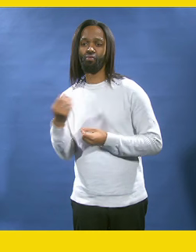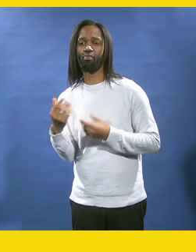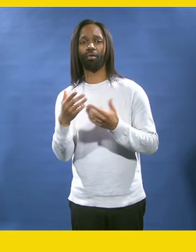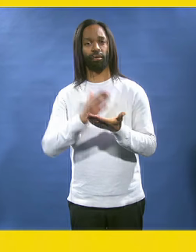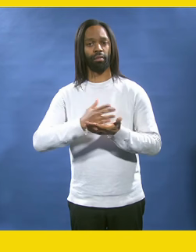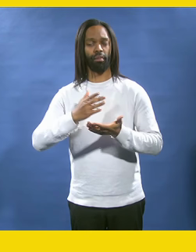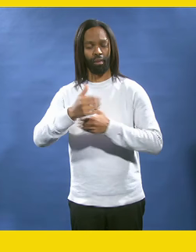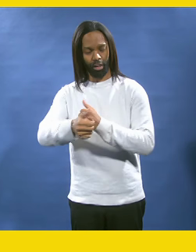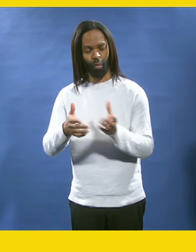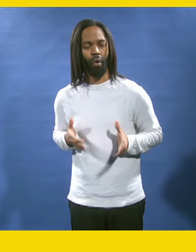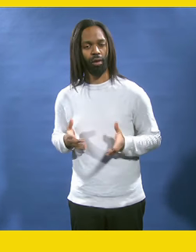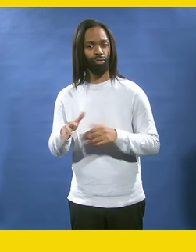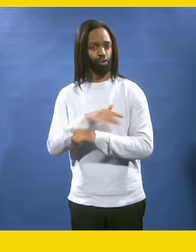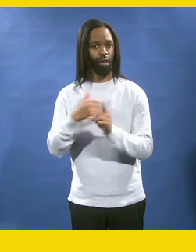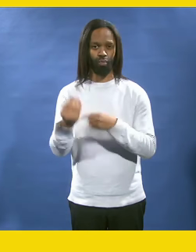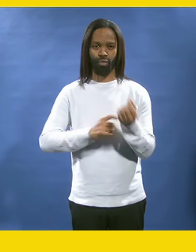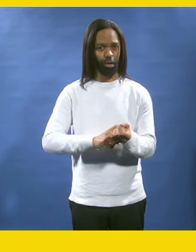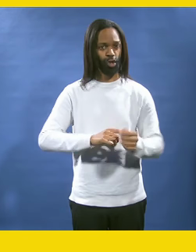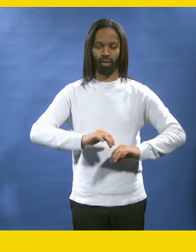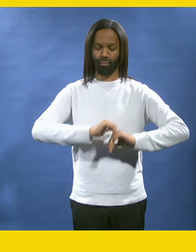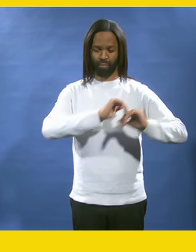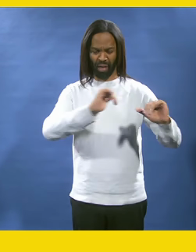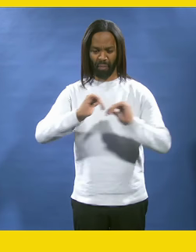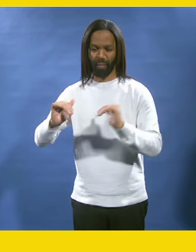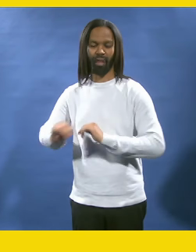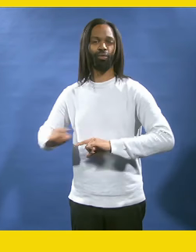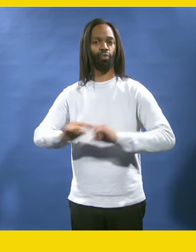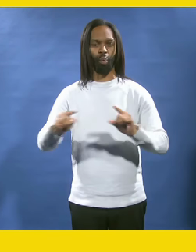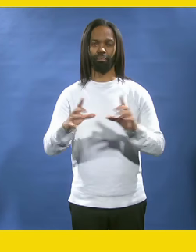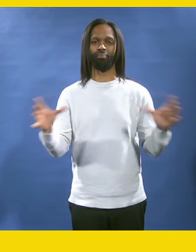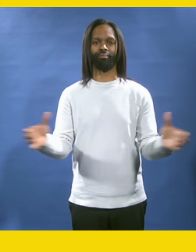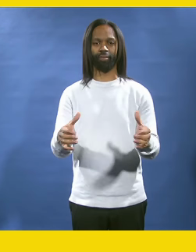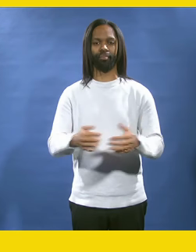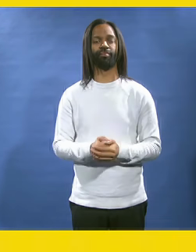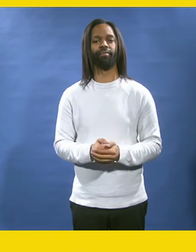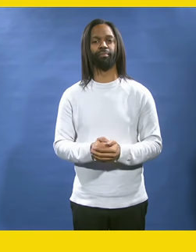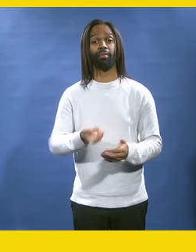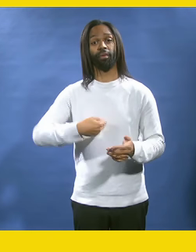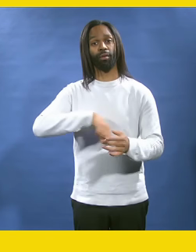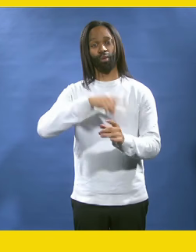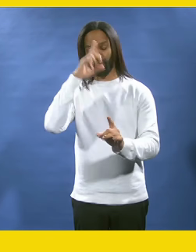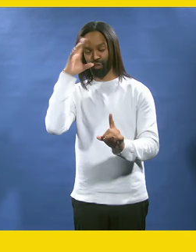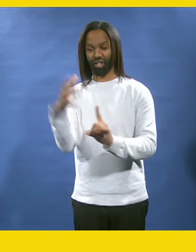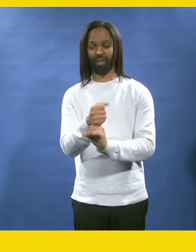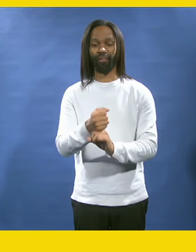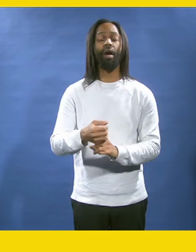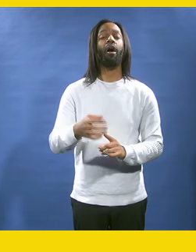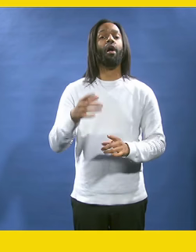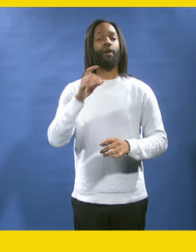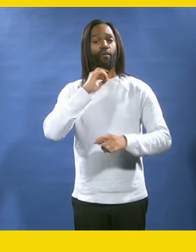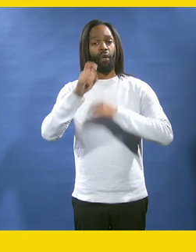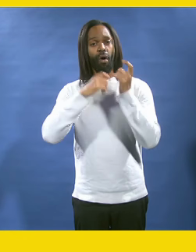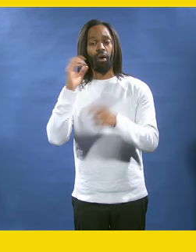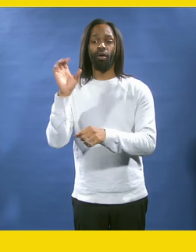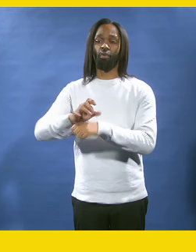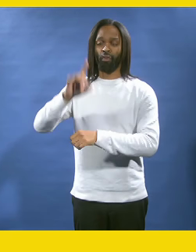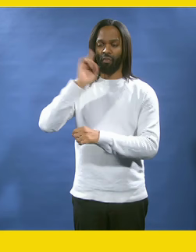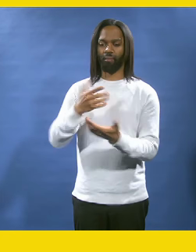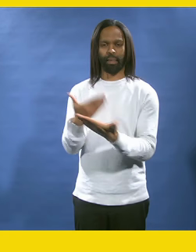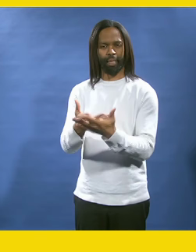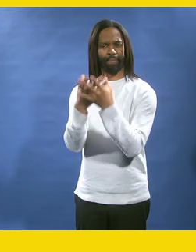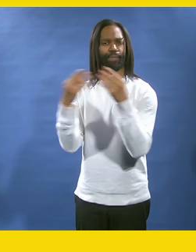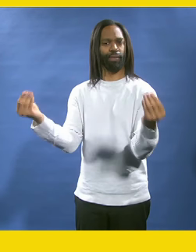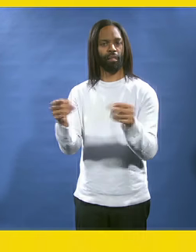d'origine. Notre objectif, éradiquer les violences faites aux femmes et les violences sexistes et